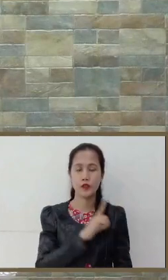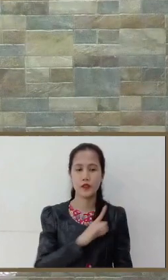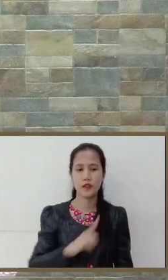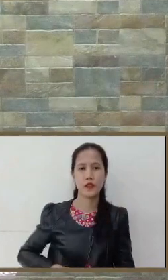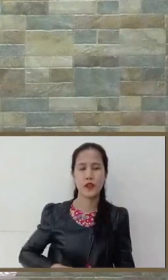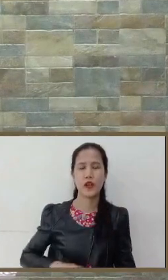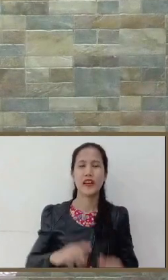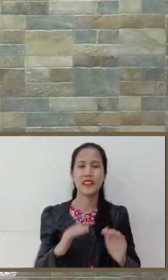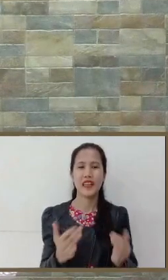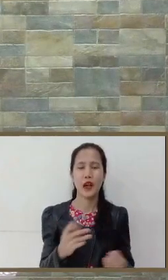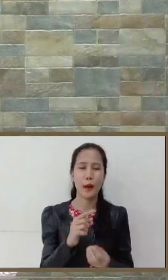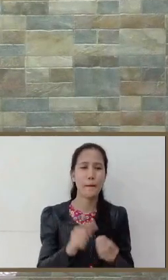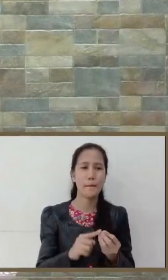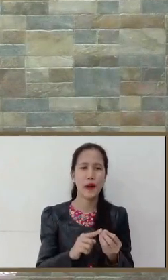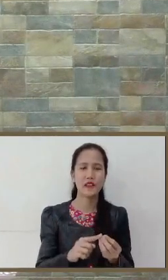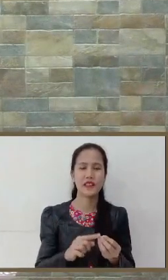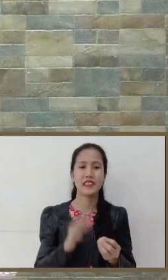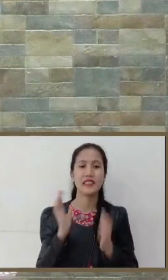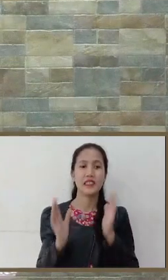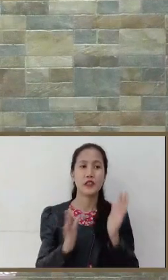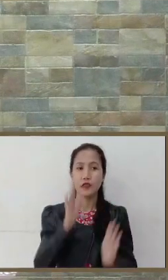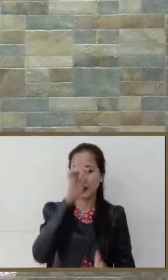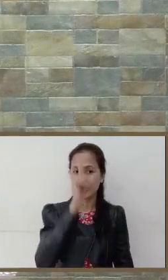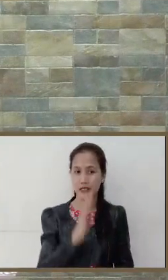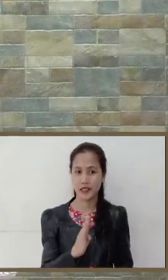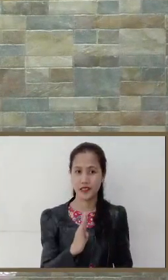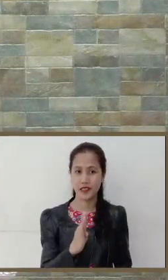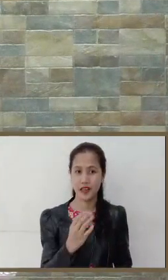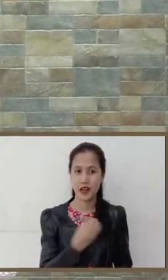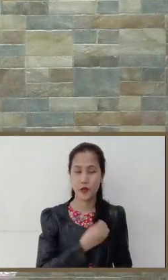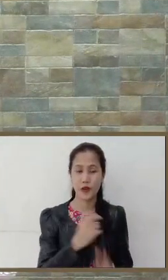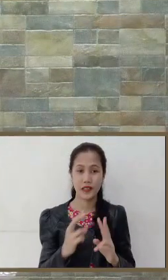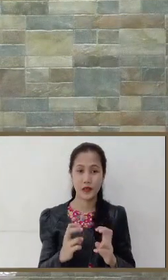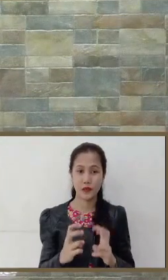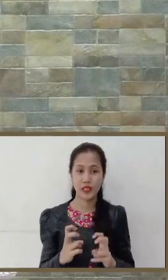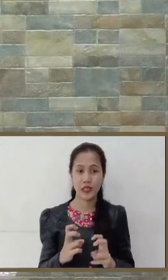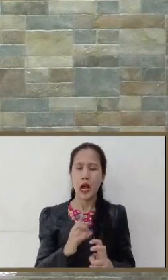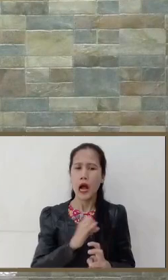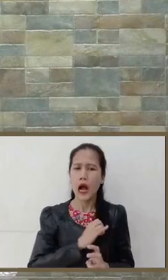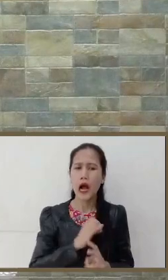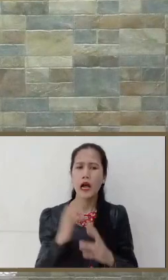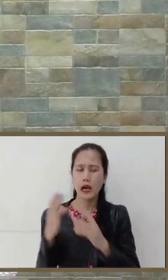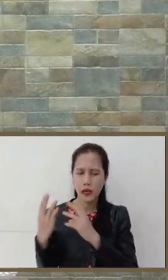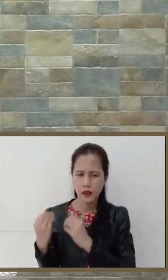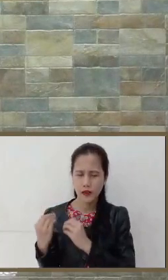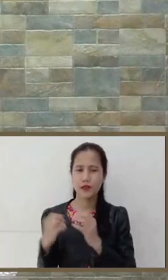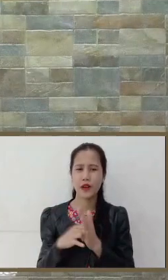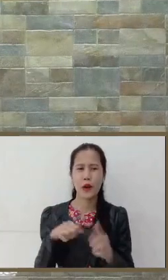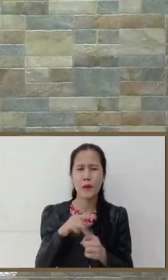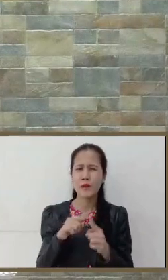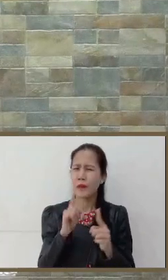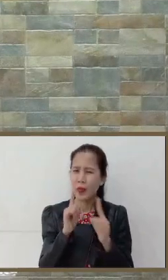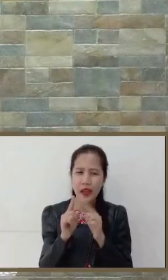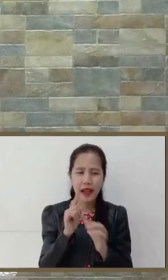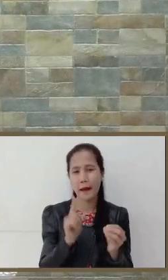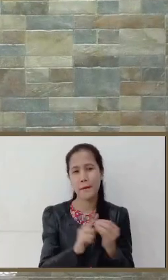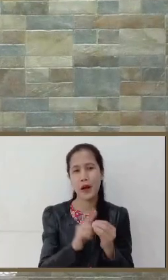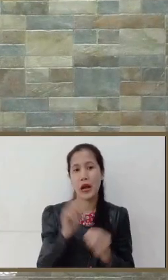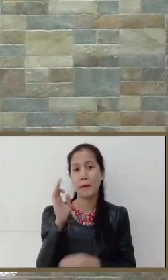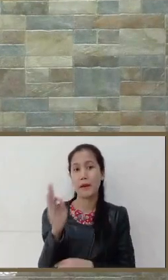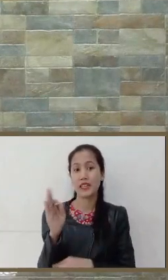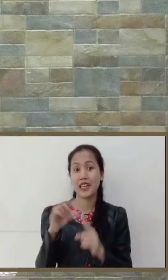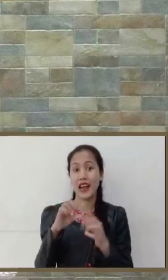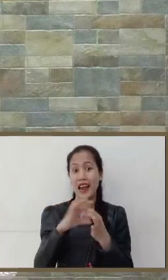po sa paglilingkod sa Panginoon ang ating pag-uusapan. I hope na pag pinag-usapan po ang paglilingkod sa Panginoon, lahat po ng anak ng Diyos